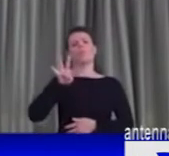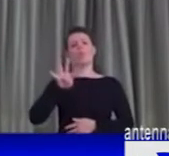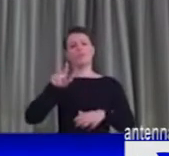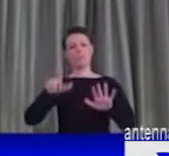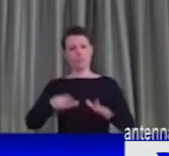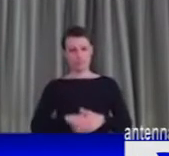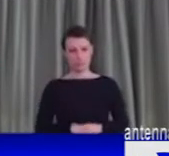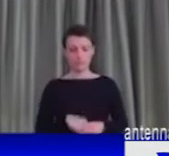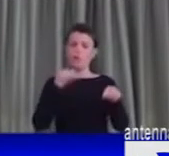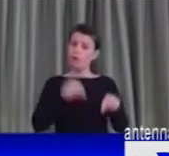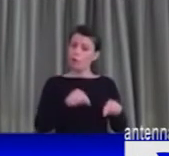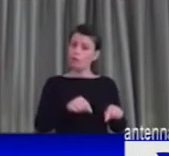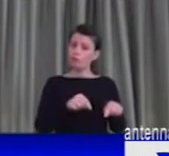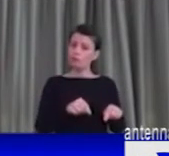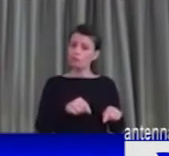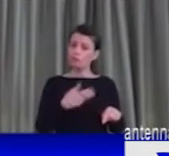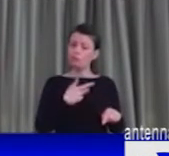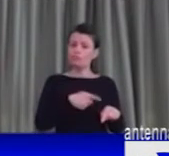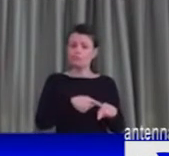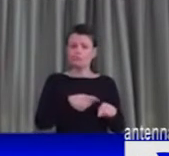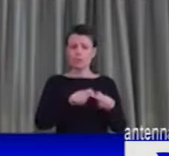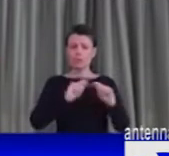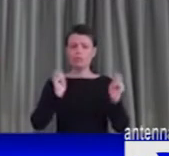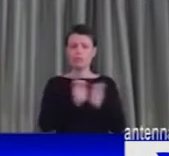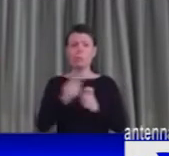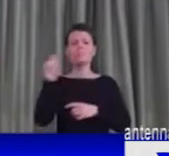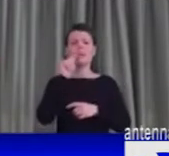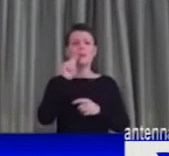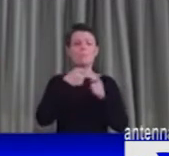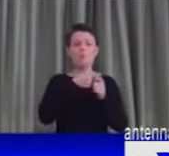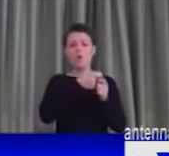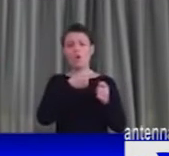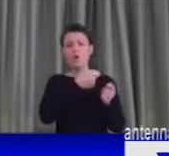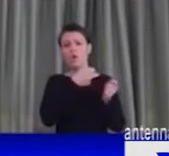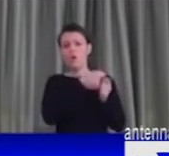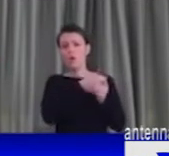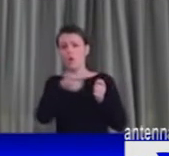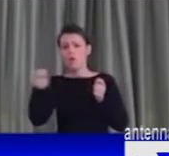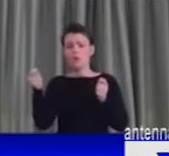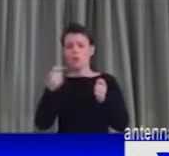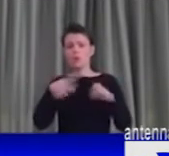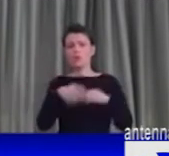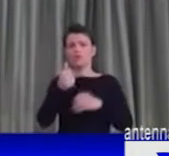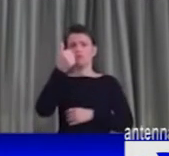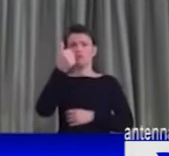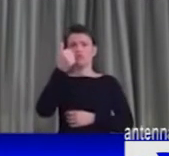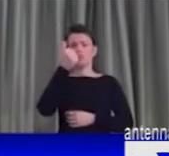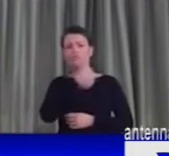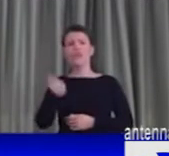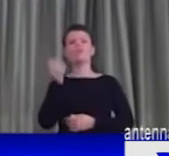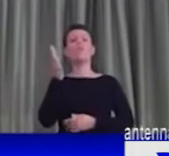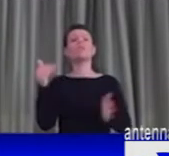mentre oggi abbiamo un incremento totale di tamponi, siamo passati da 114.000 a 121.000